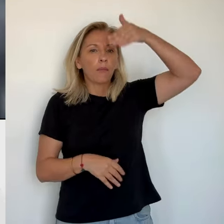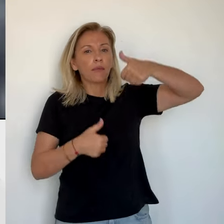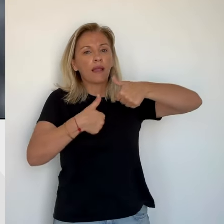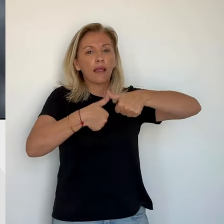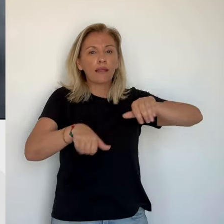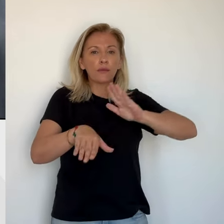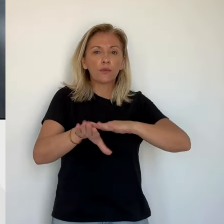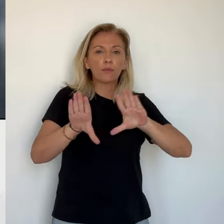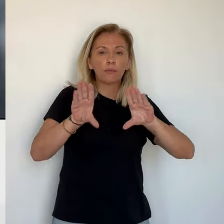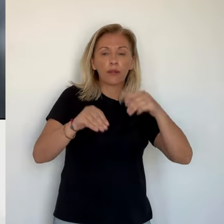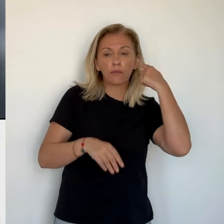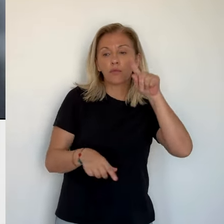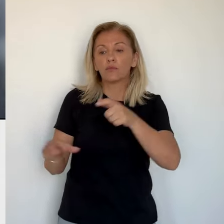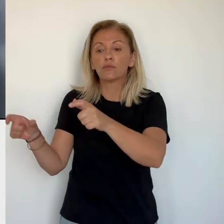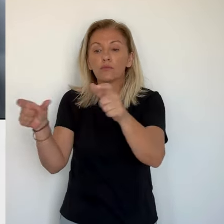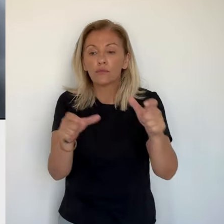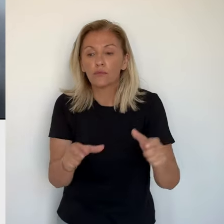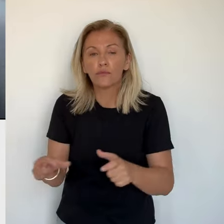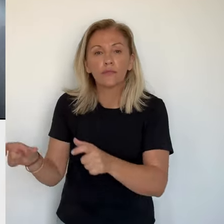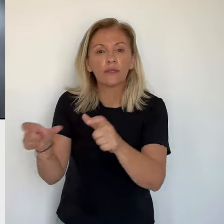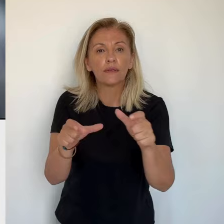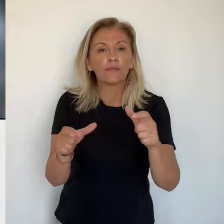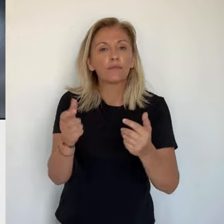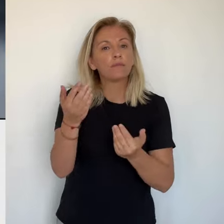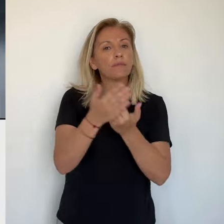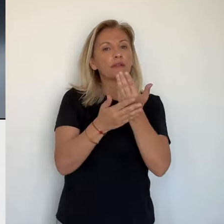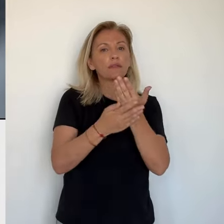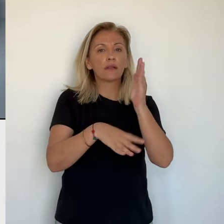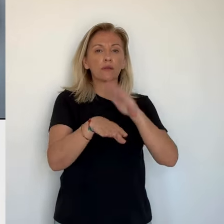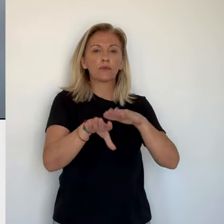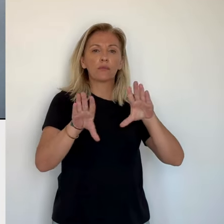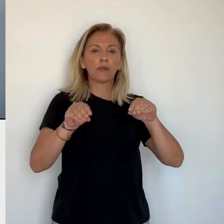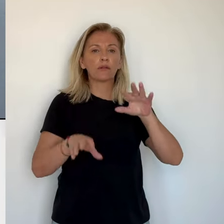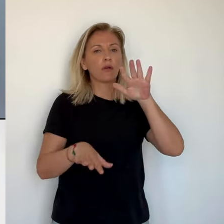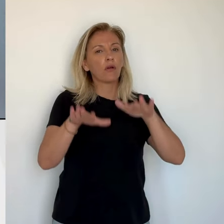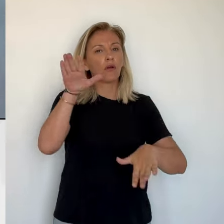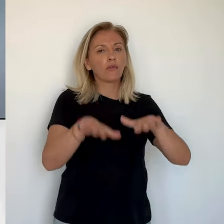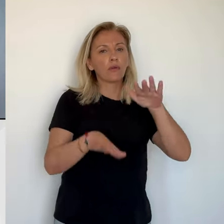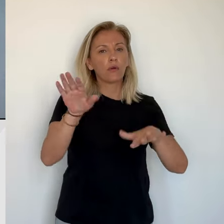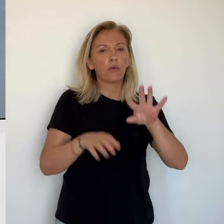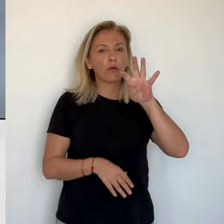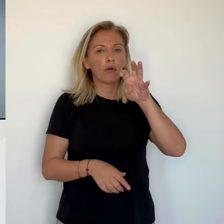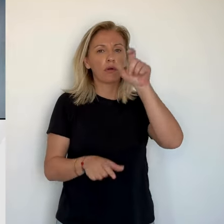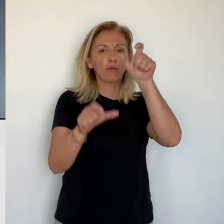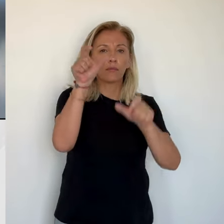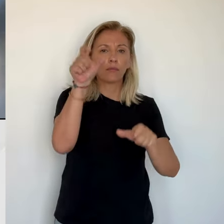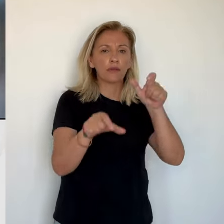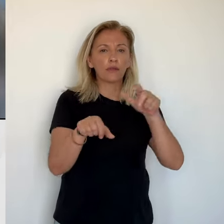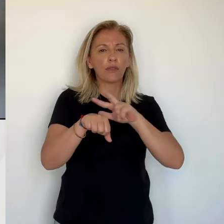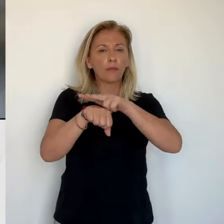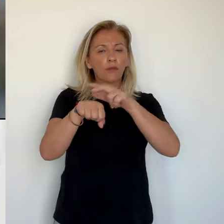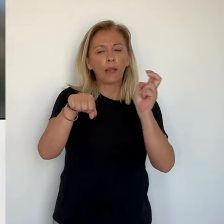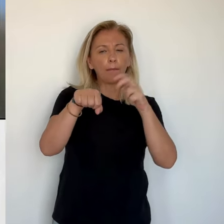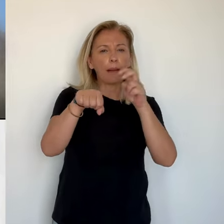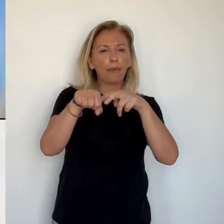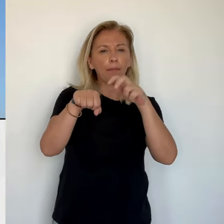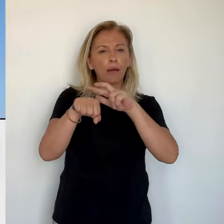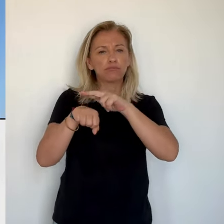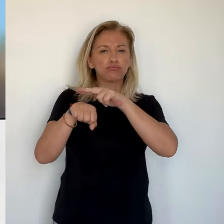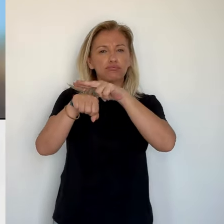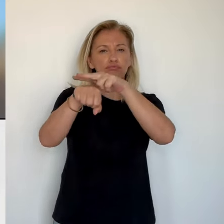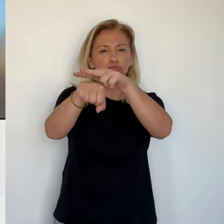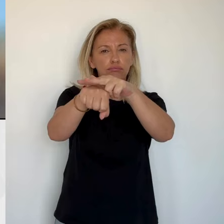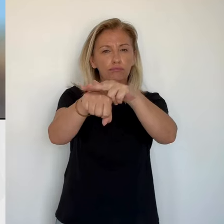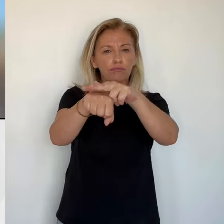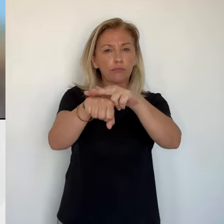encore, une quarantaine de personnels a été héliporté sur les lieux. Le feu a parcouru un peu plus de 7 hectares. Selon les pompiers, l'incendie serait